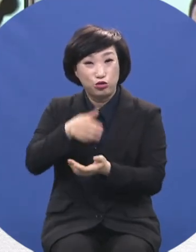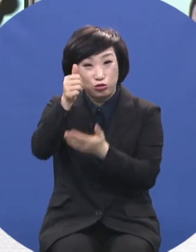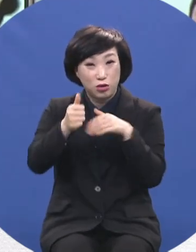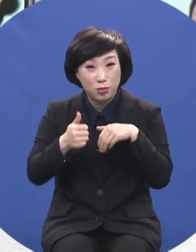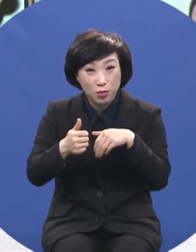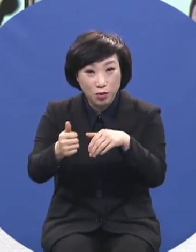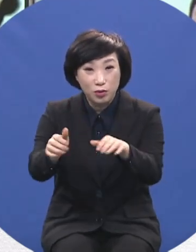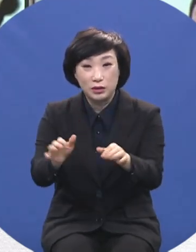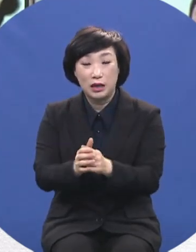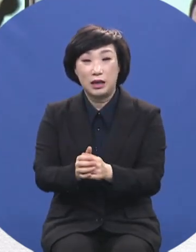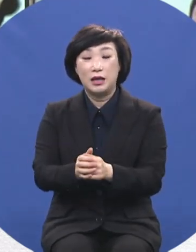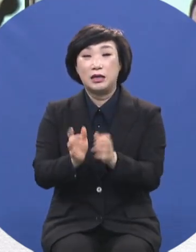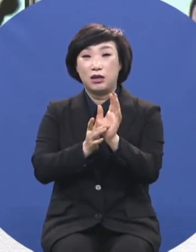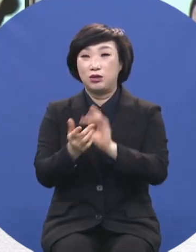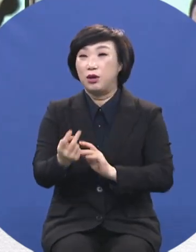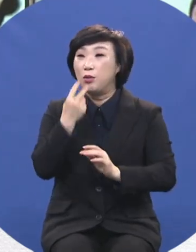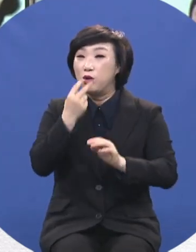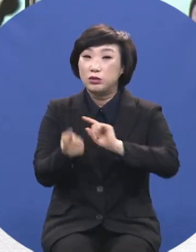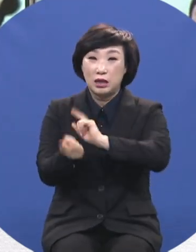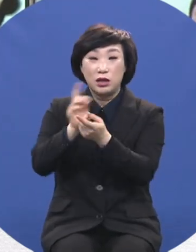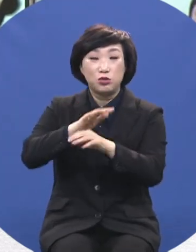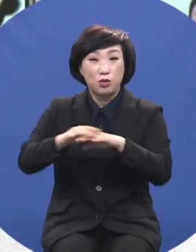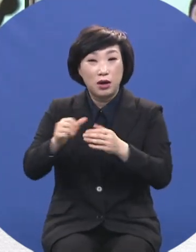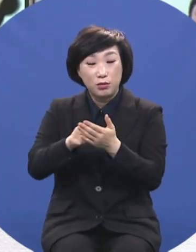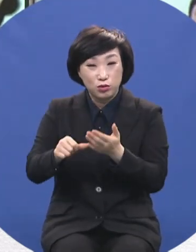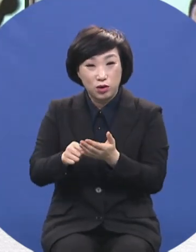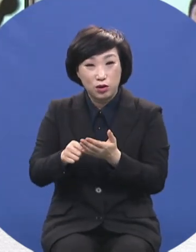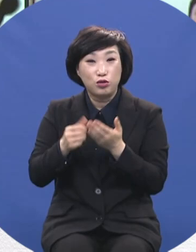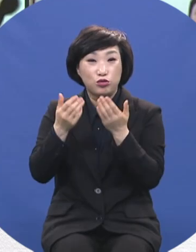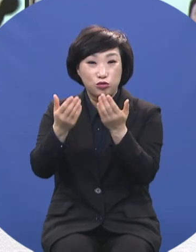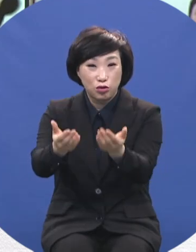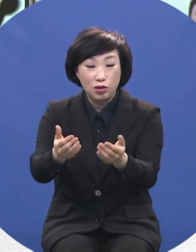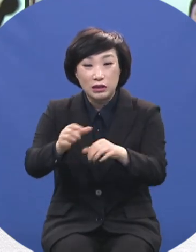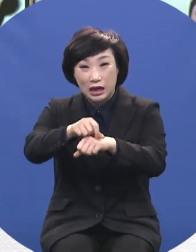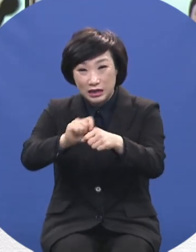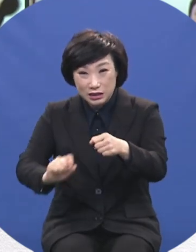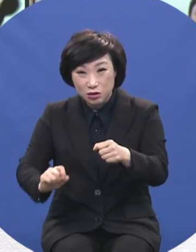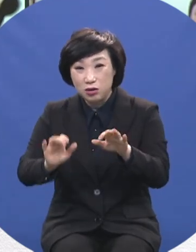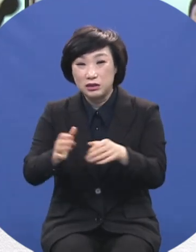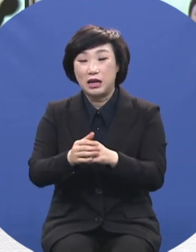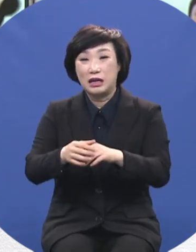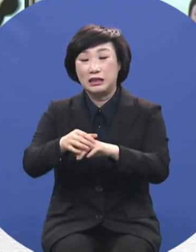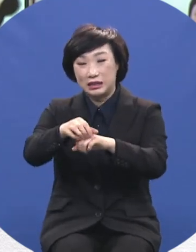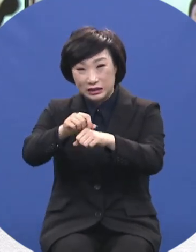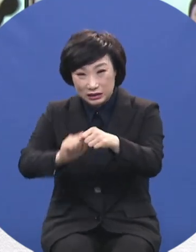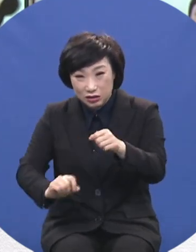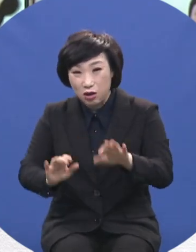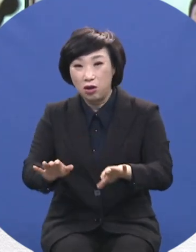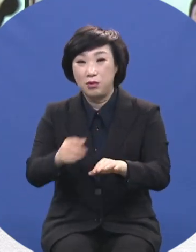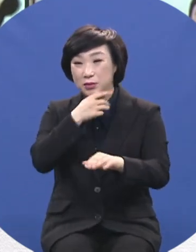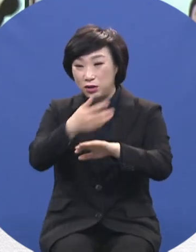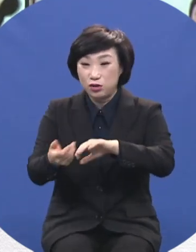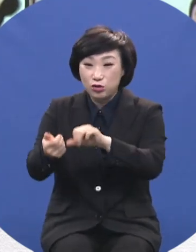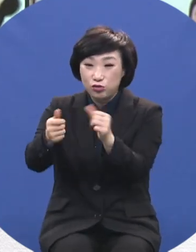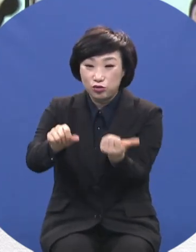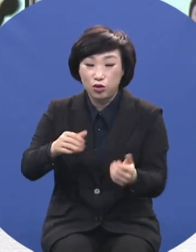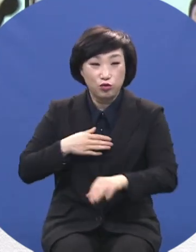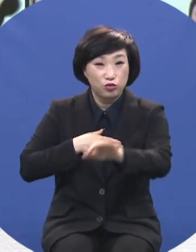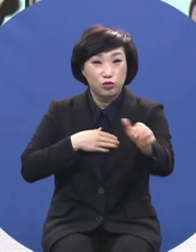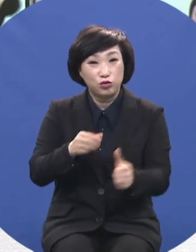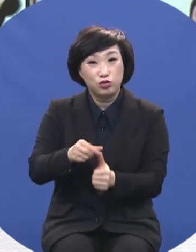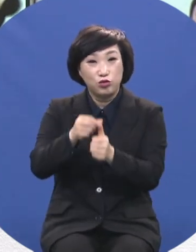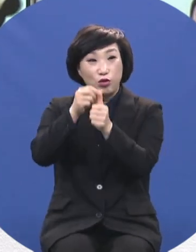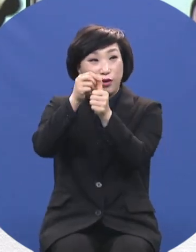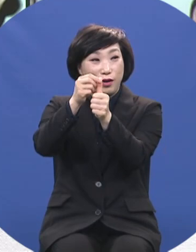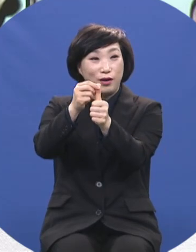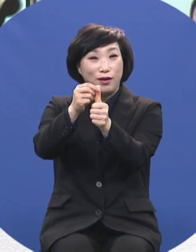자기 목숨을 대속물로 줘야 되고 그렇게 찢고 또 찢어서 죽여서 우리를 살려야